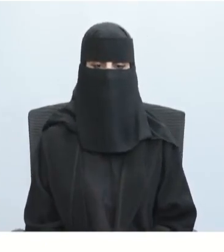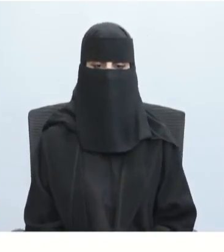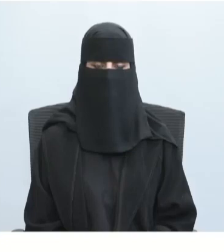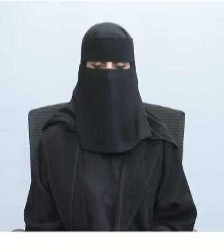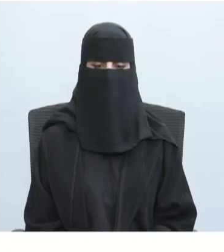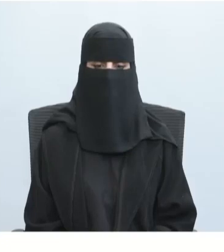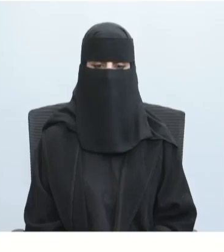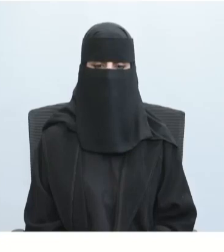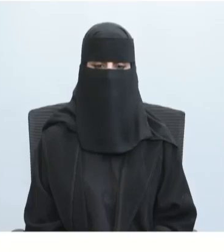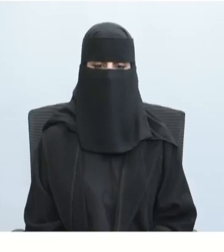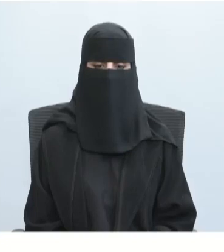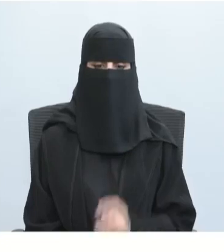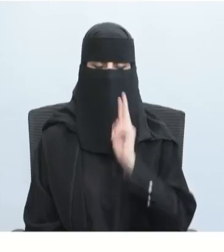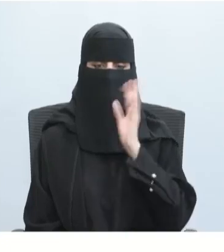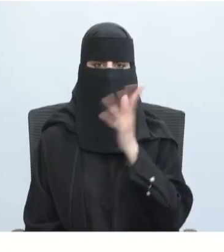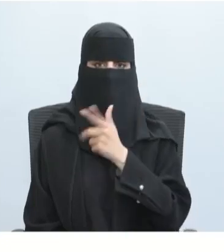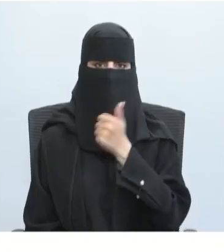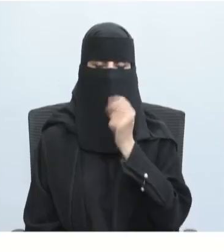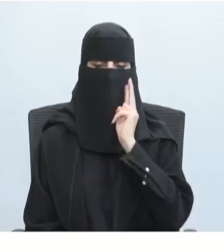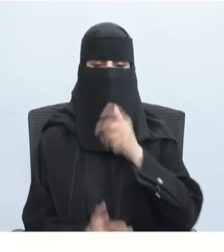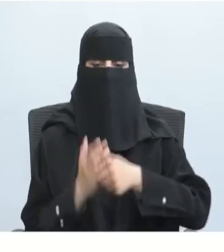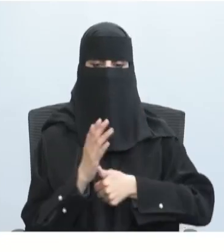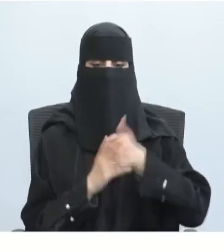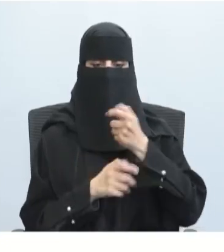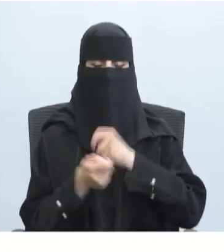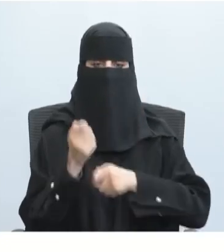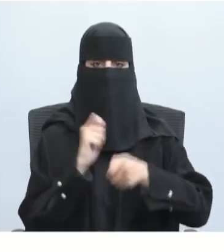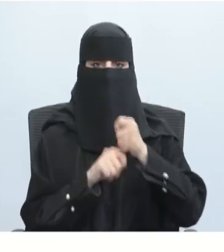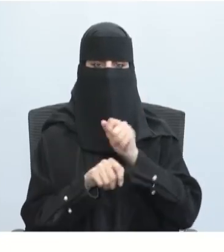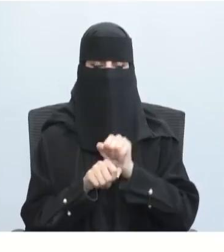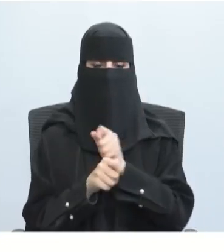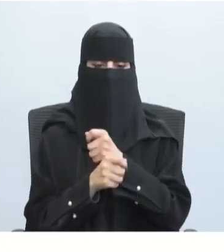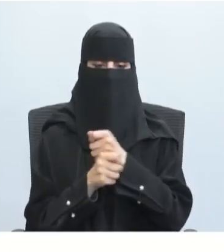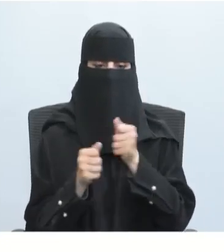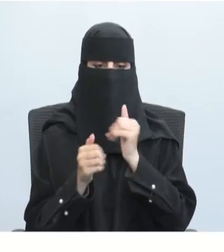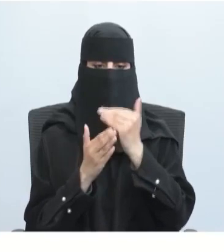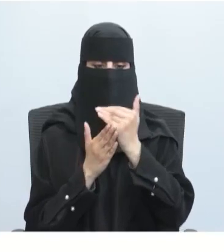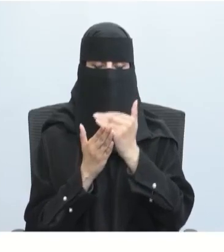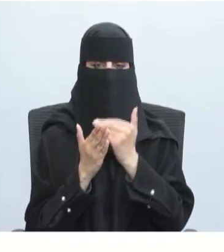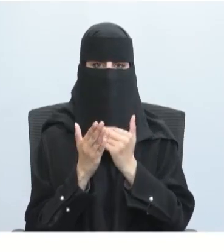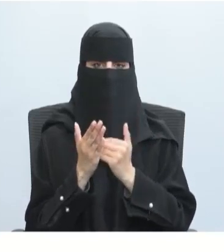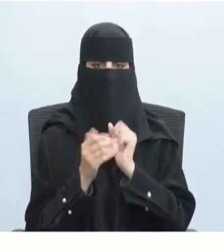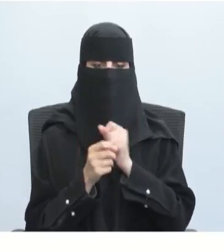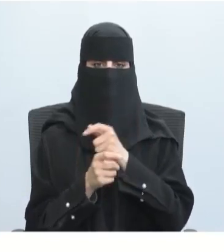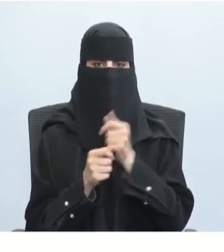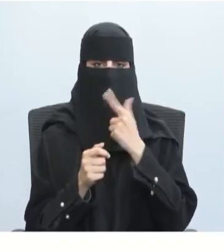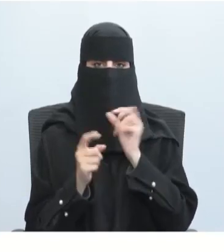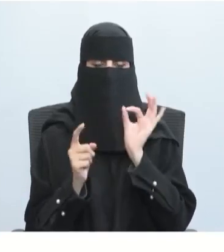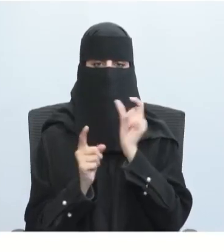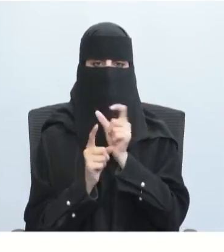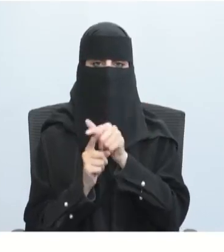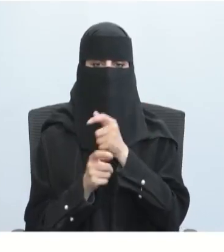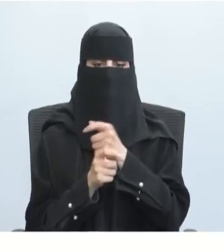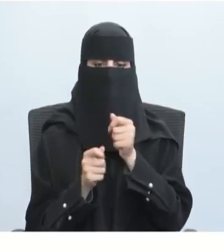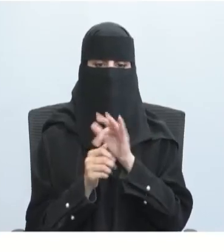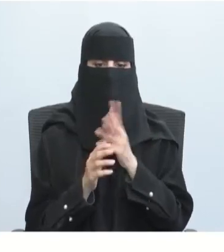العائد السؤال السادس من الافضل استخدام القيمه المستقبليه لسلسله مبالغ لتحديد قيمه ماذا